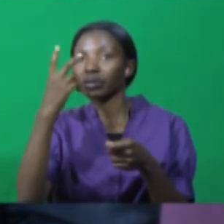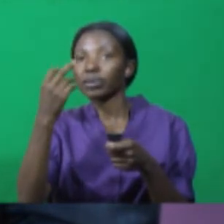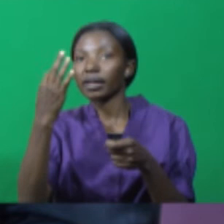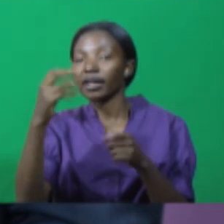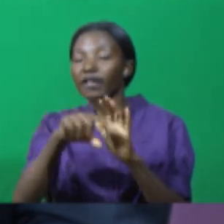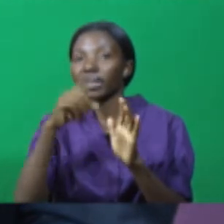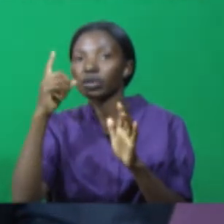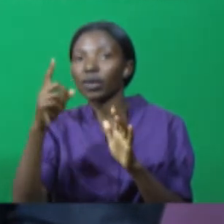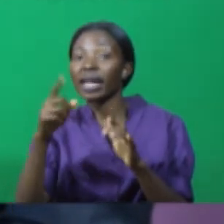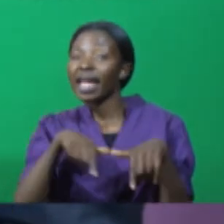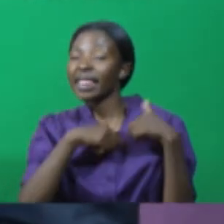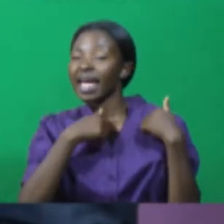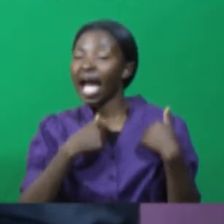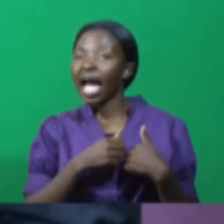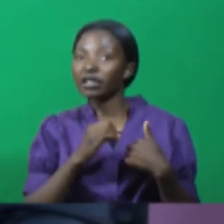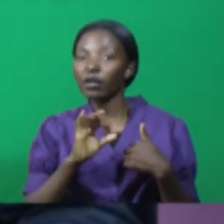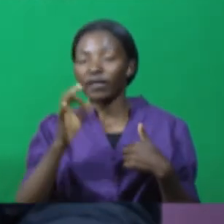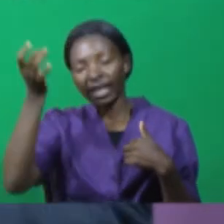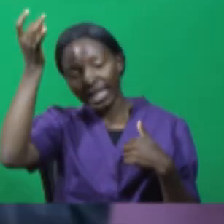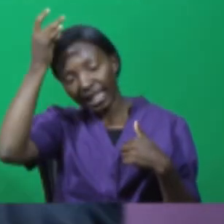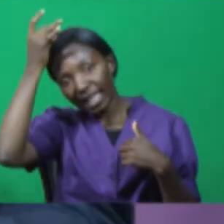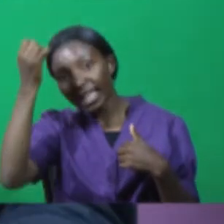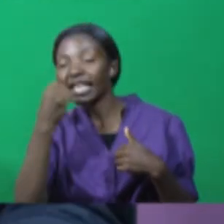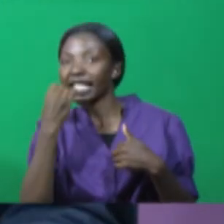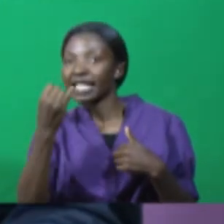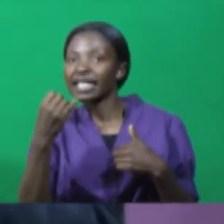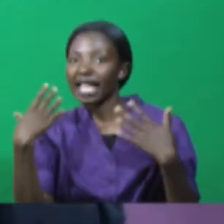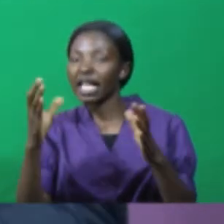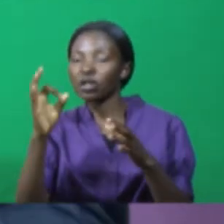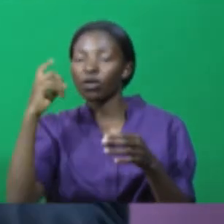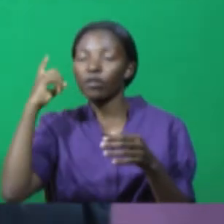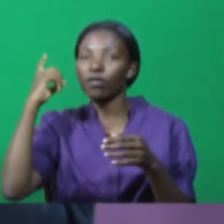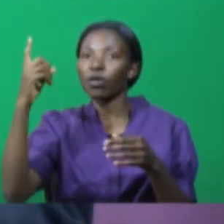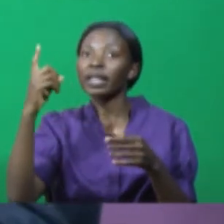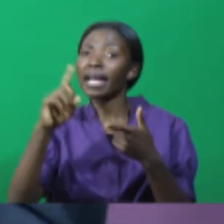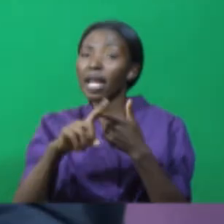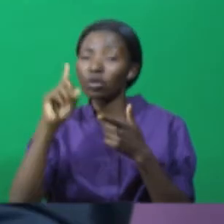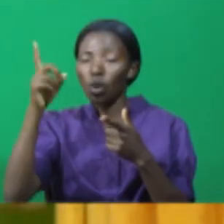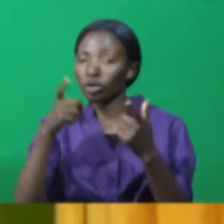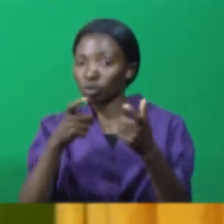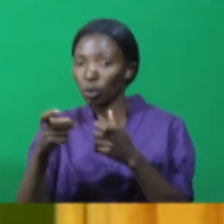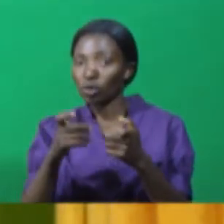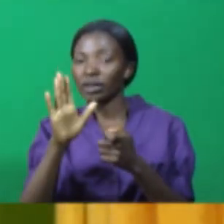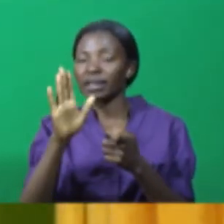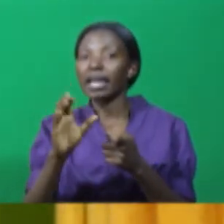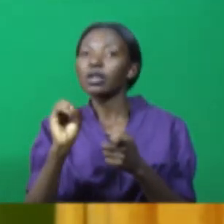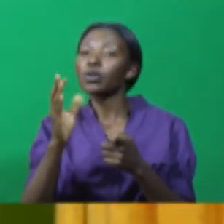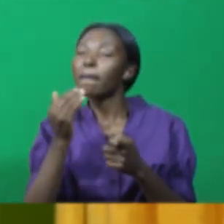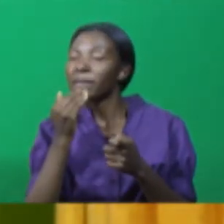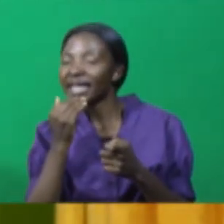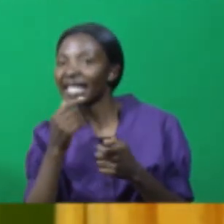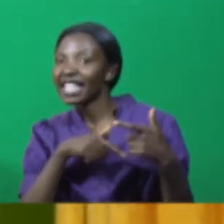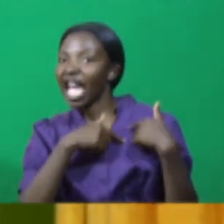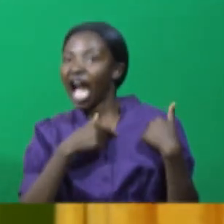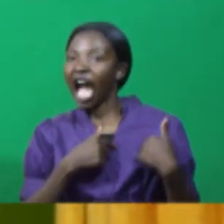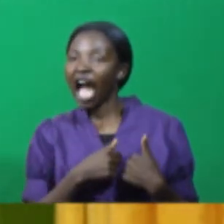Moyo wamambo uri muruoko rwaJehovha sehova dzemvura. Unoufambisa sezvaanoda. Kureva kuti moyo wemunhu ka